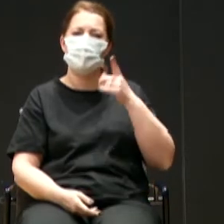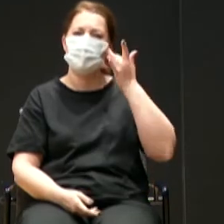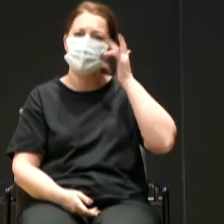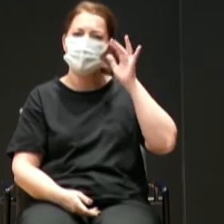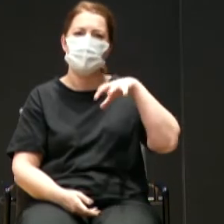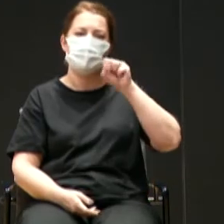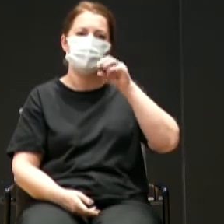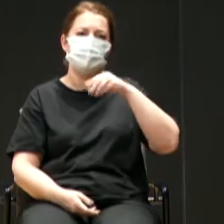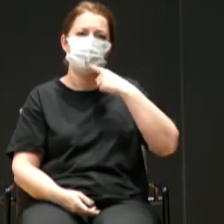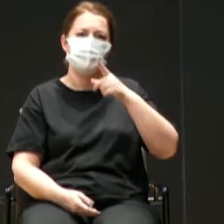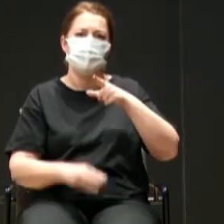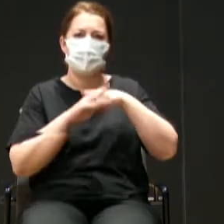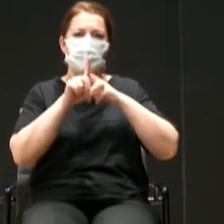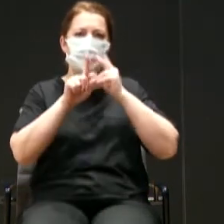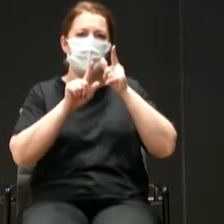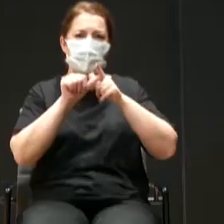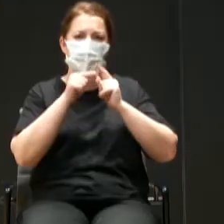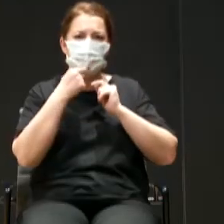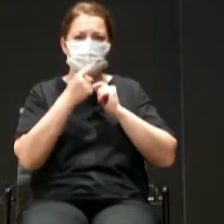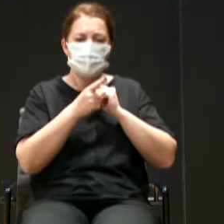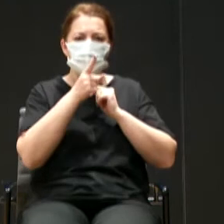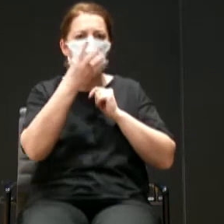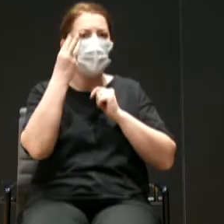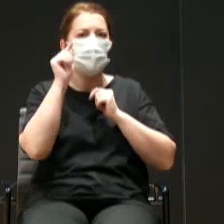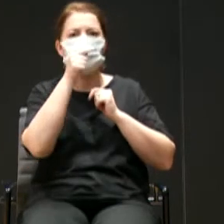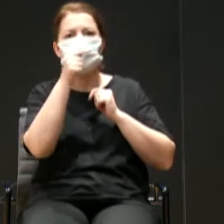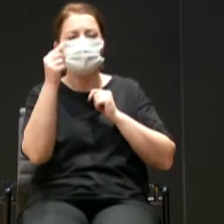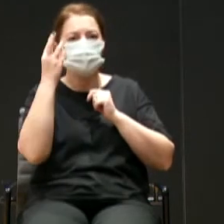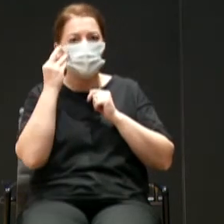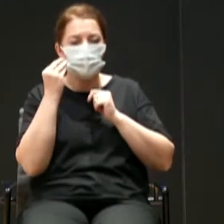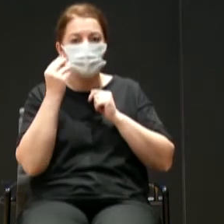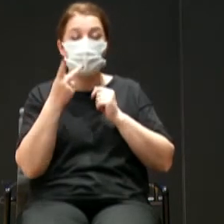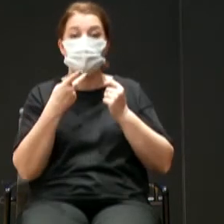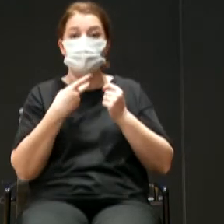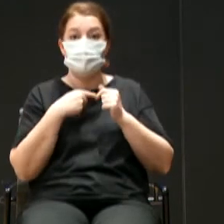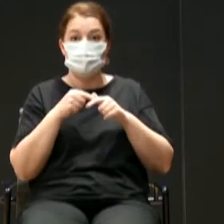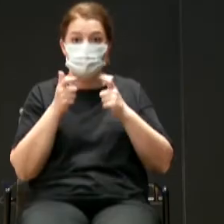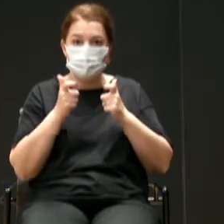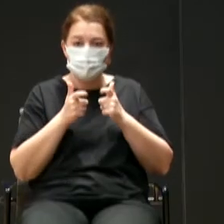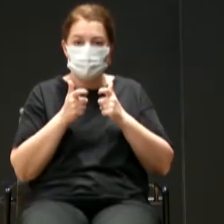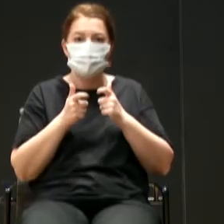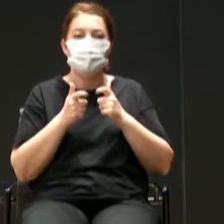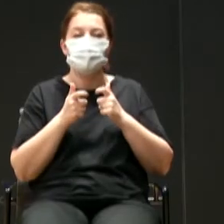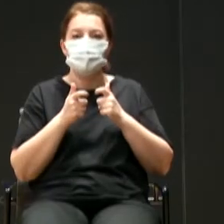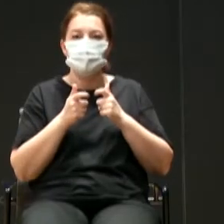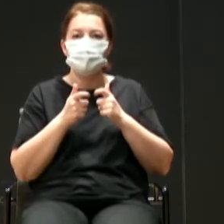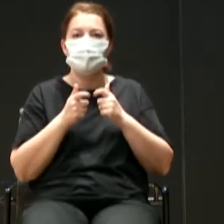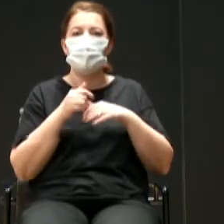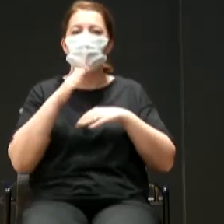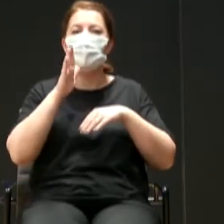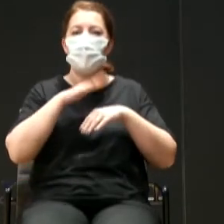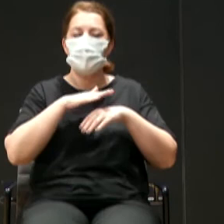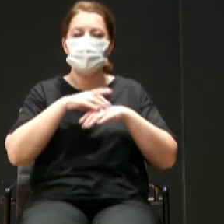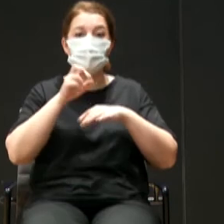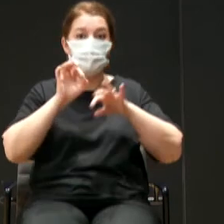Ben Elif diyorum, arkadaş çizgi anlıyor. Şimdi bizim burada G cetvelinde yaptığımız